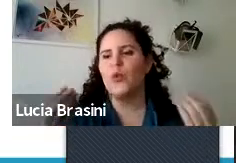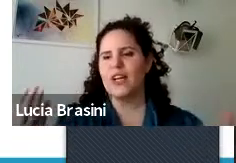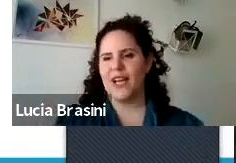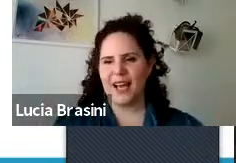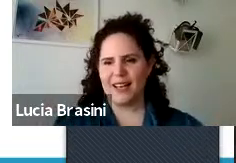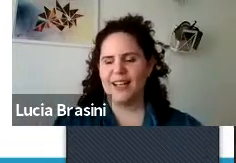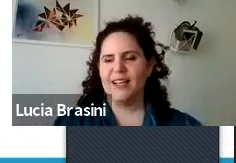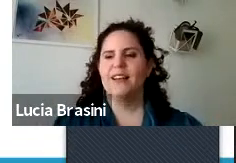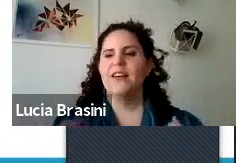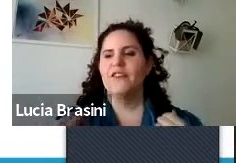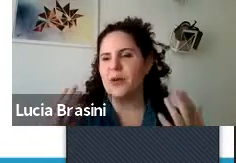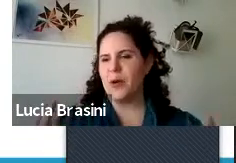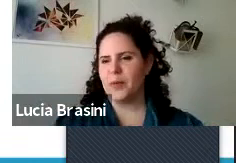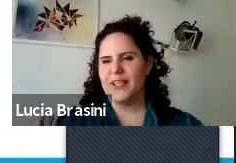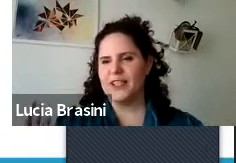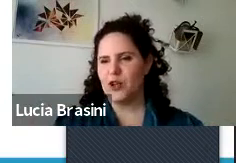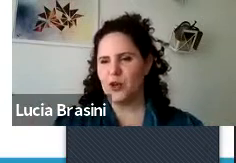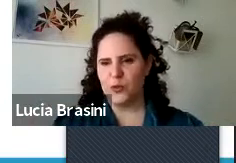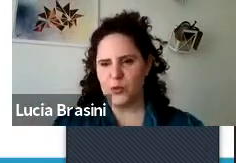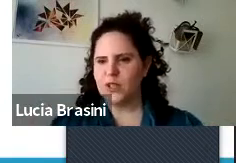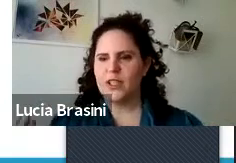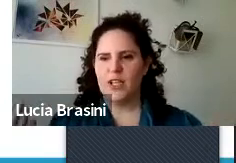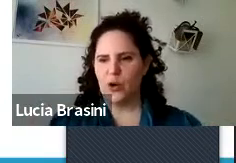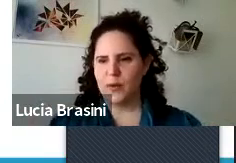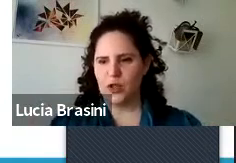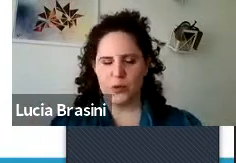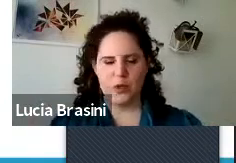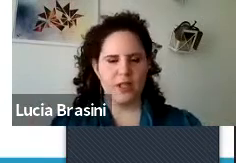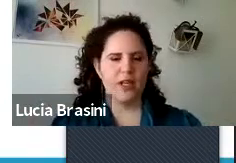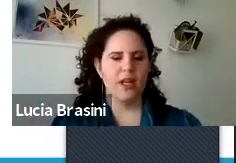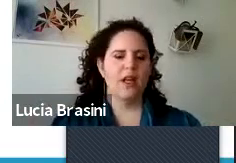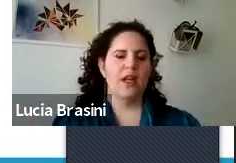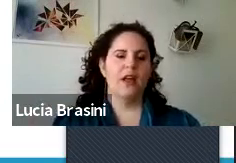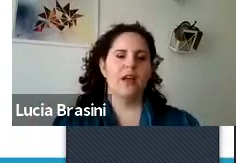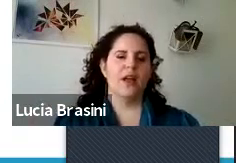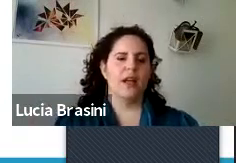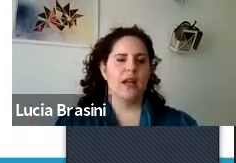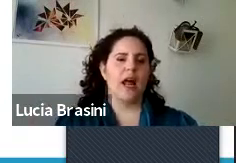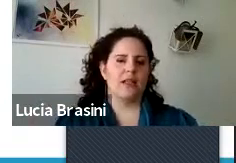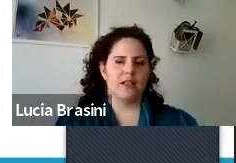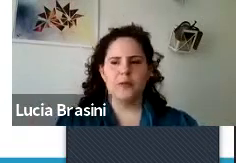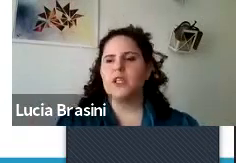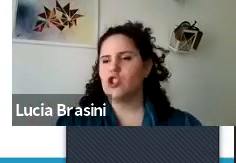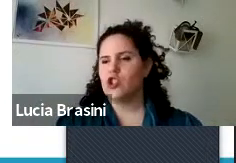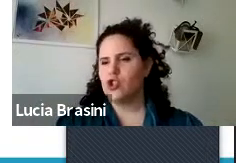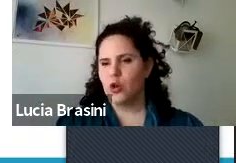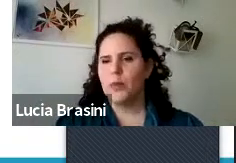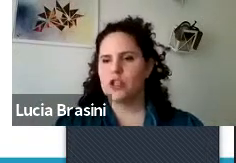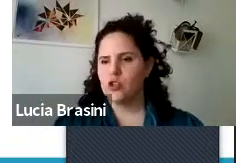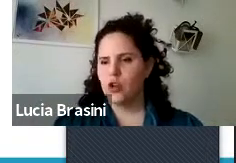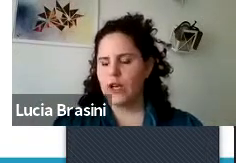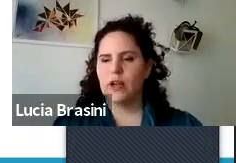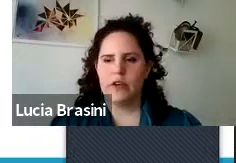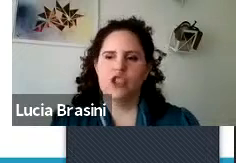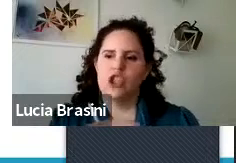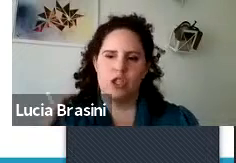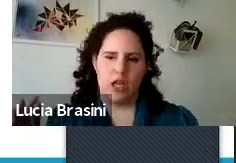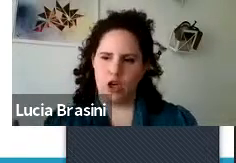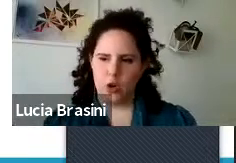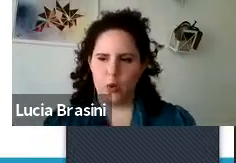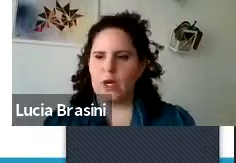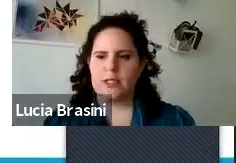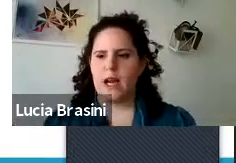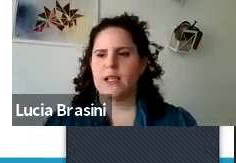poter comunicare verbalmente con tutti e come tutti. altrimenti ci sono persone che